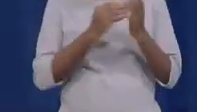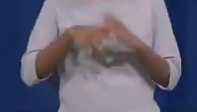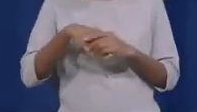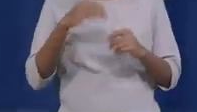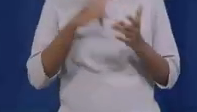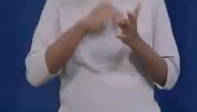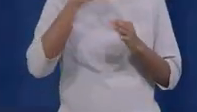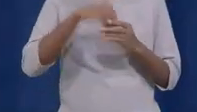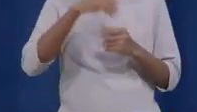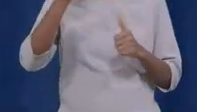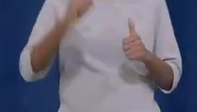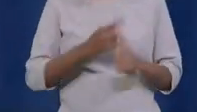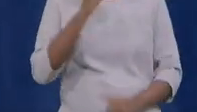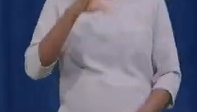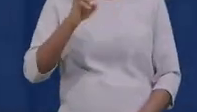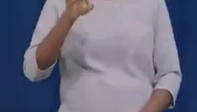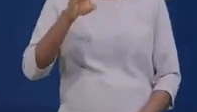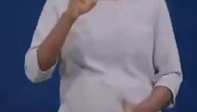veux ressortir.